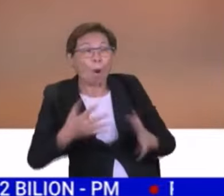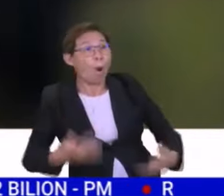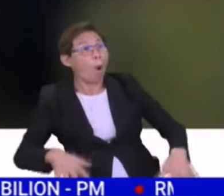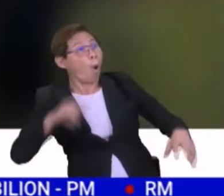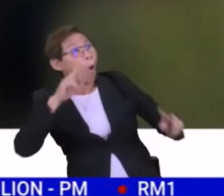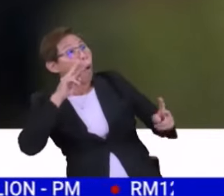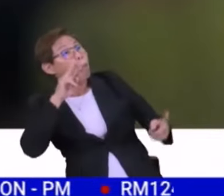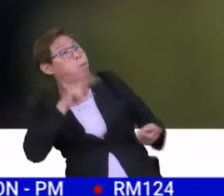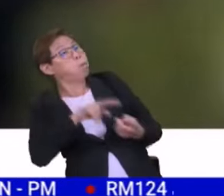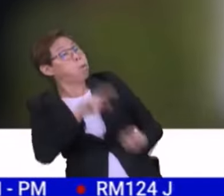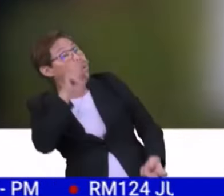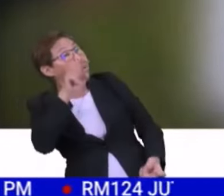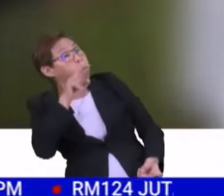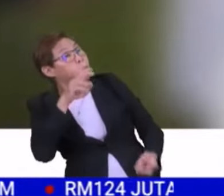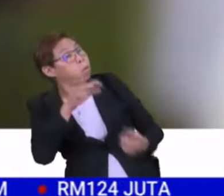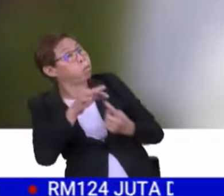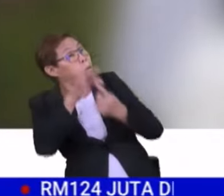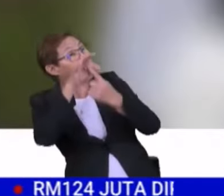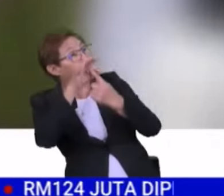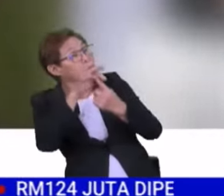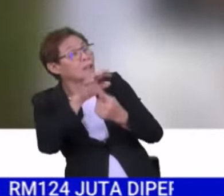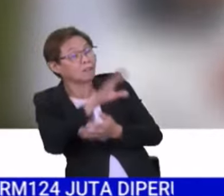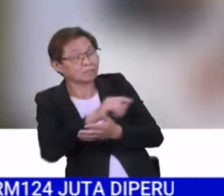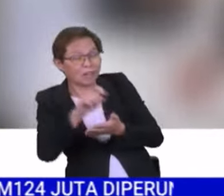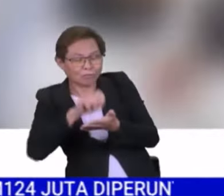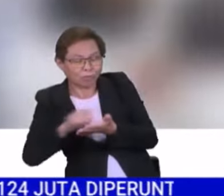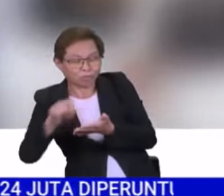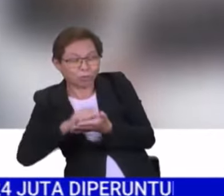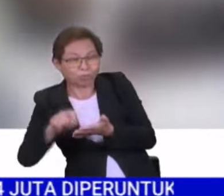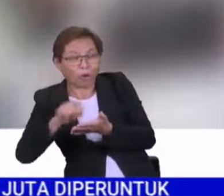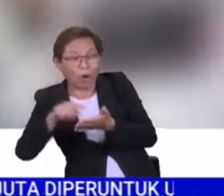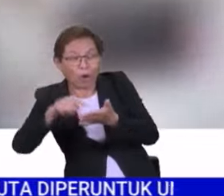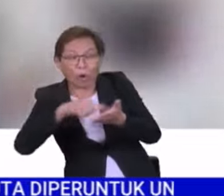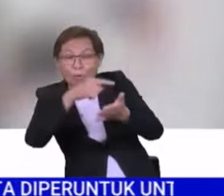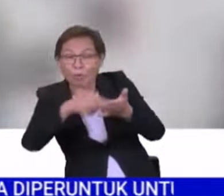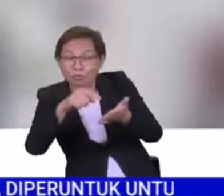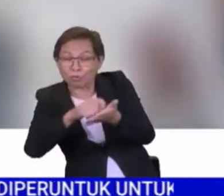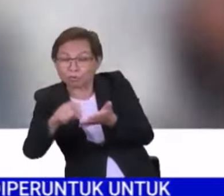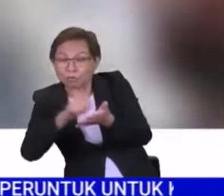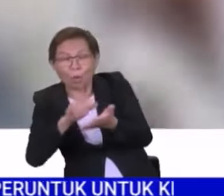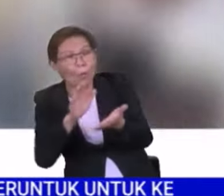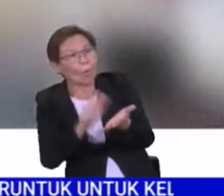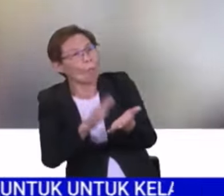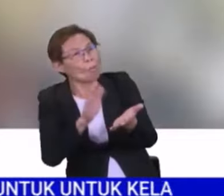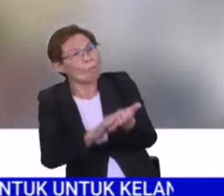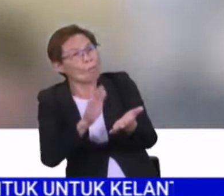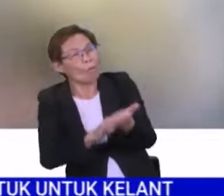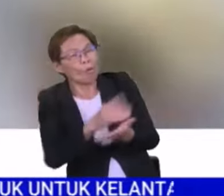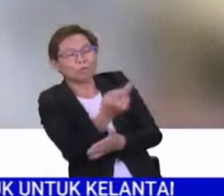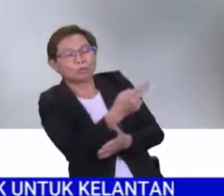melihat keunikan pasangan ini malah meninggalkan komen-komen pujian terhadap mereka.